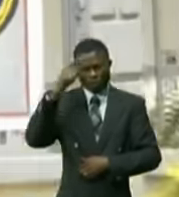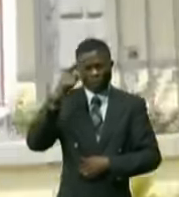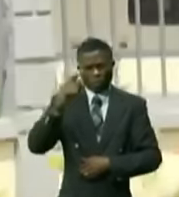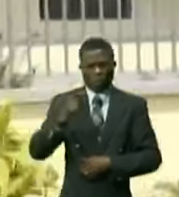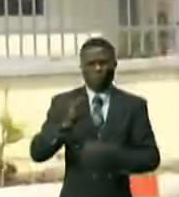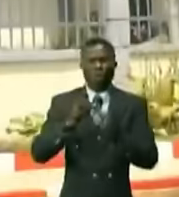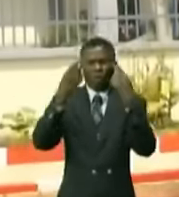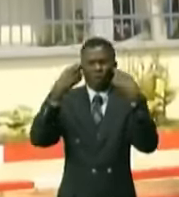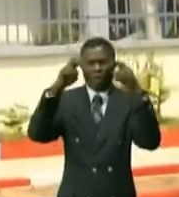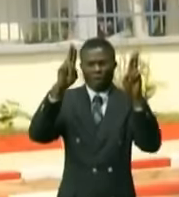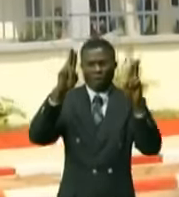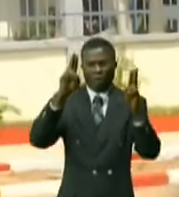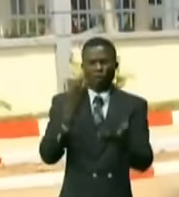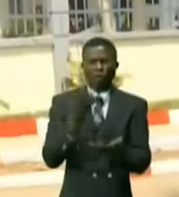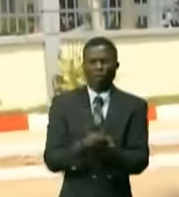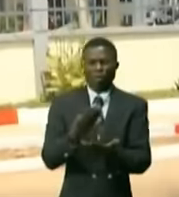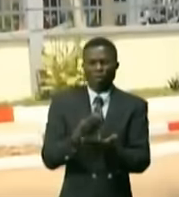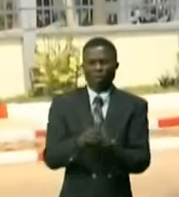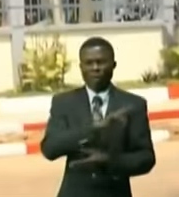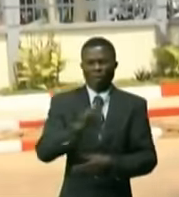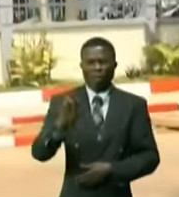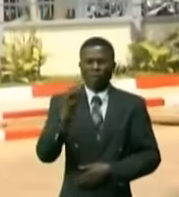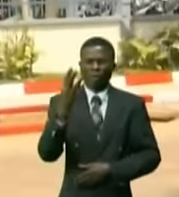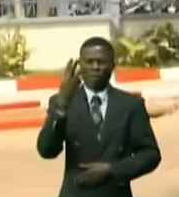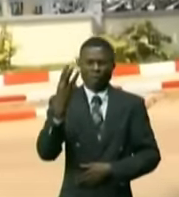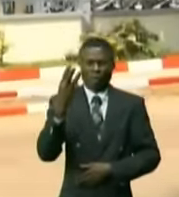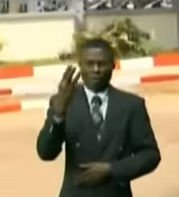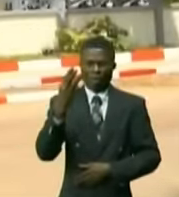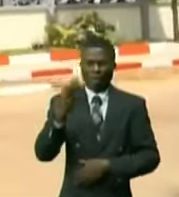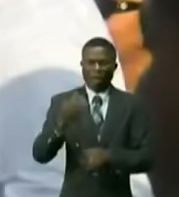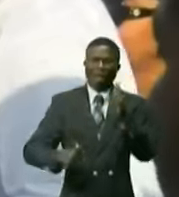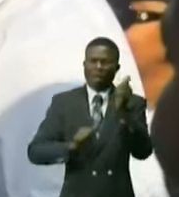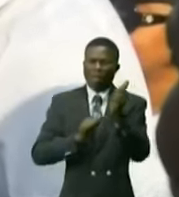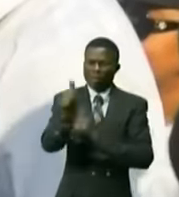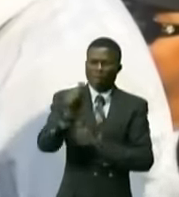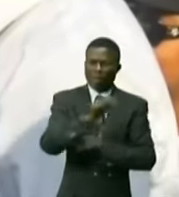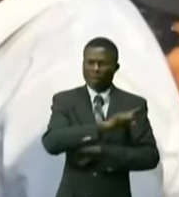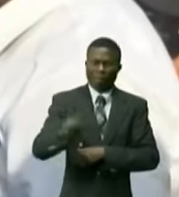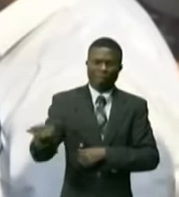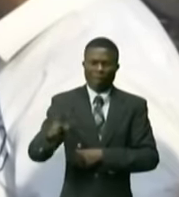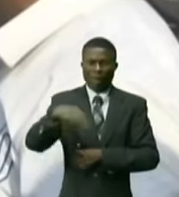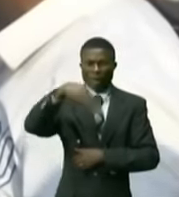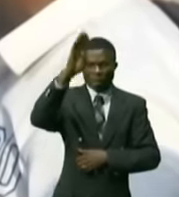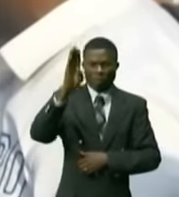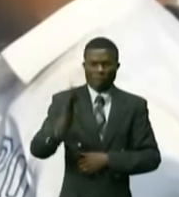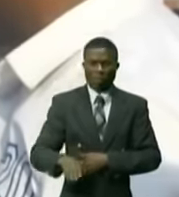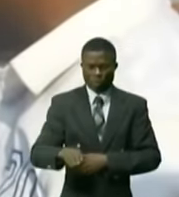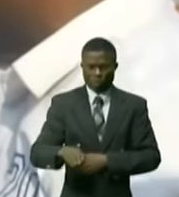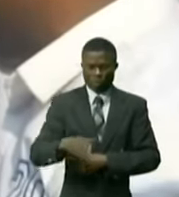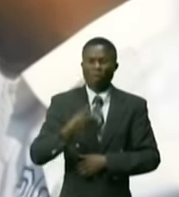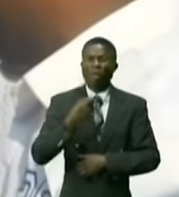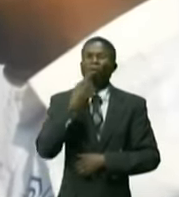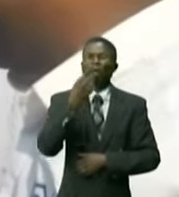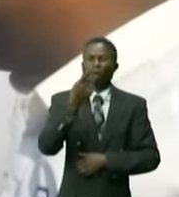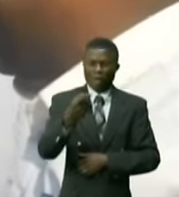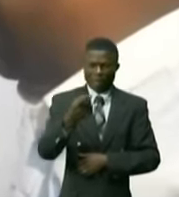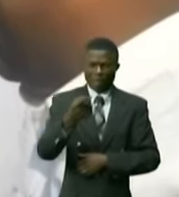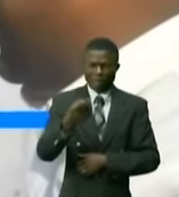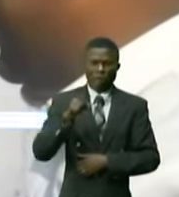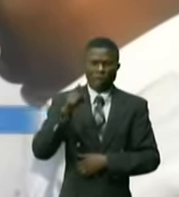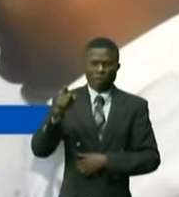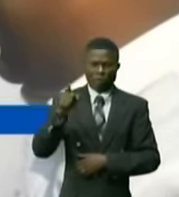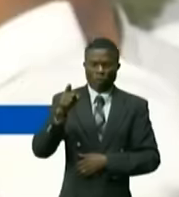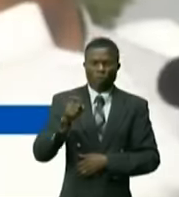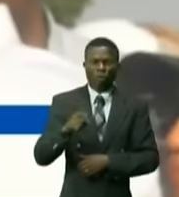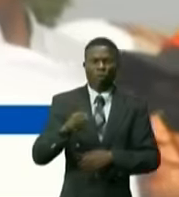des assignations budgétaires 2023, dépassant le taux de 1000%, a renseigné Bernard Kabese-Moussangou, qui était